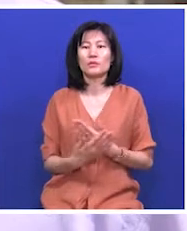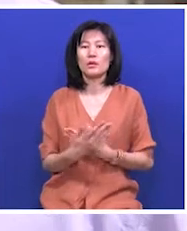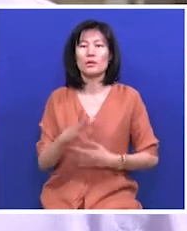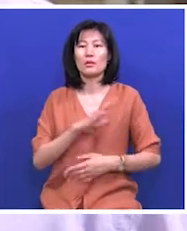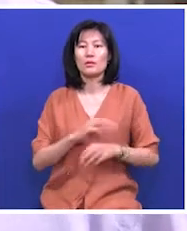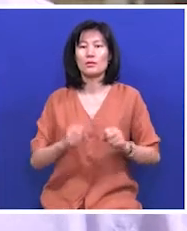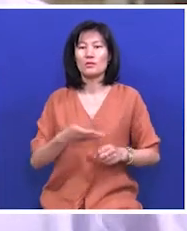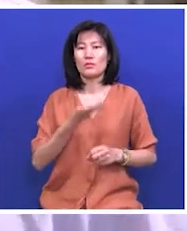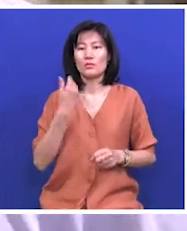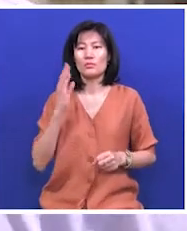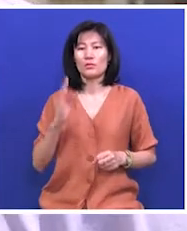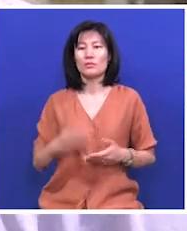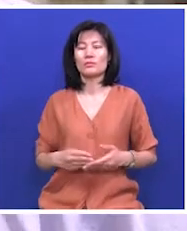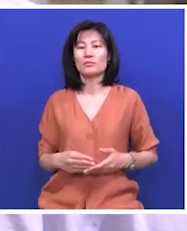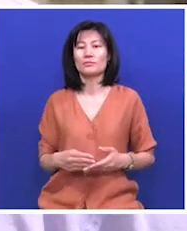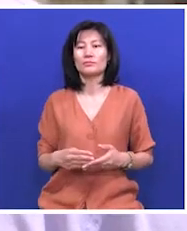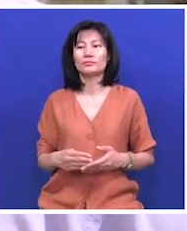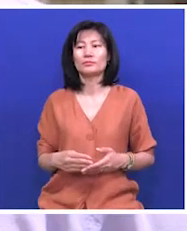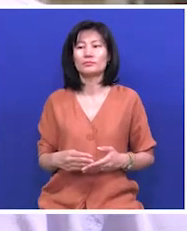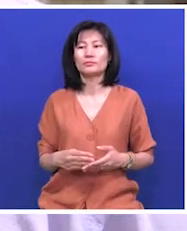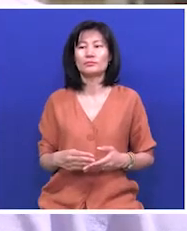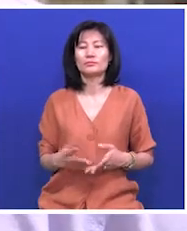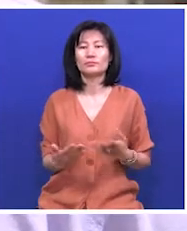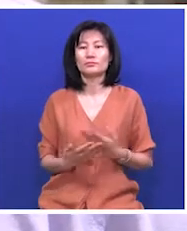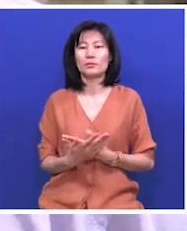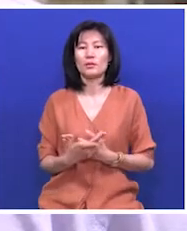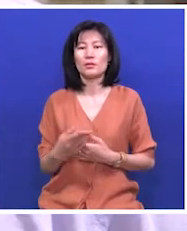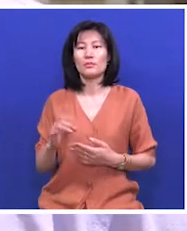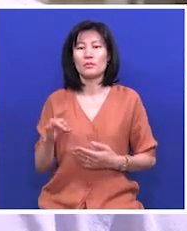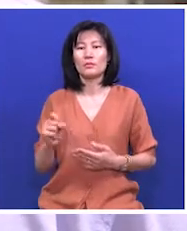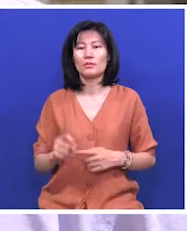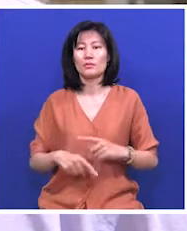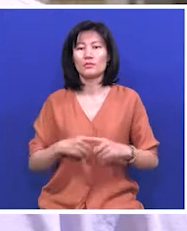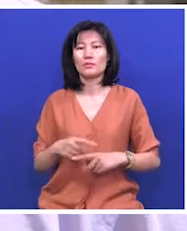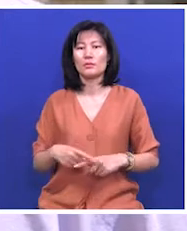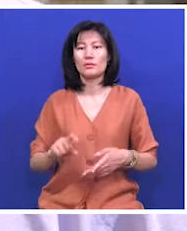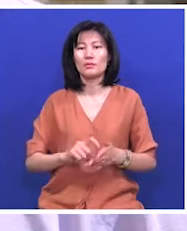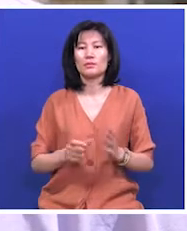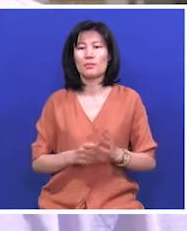біреудің жайы болады, біреудің жайы болмайды. Енді